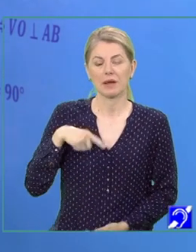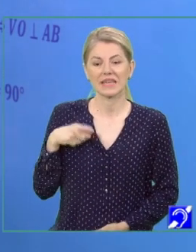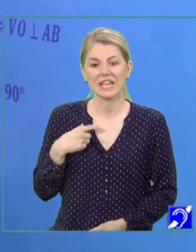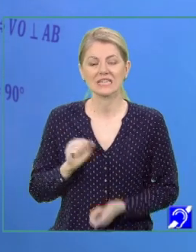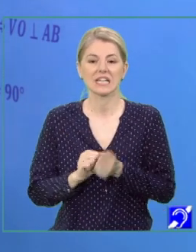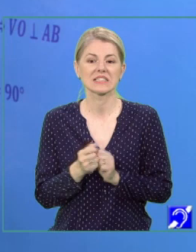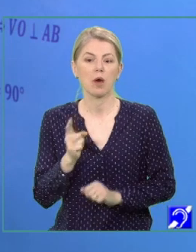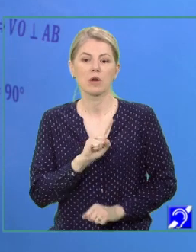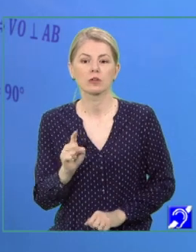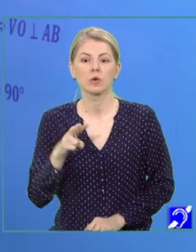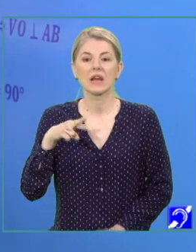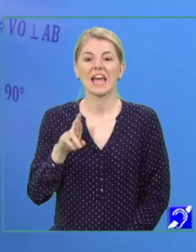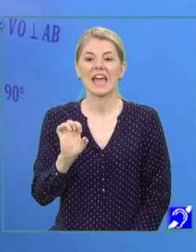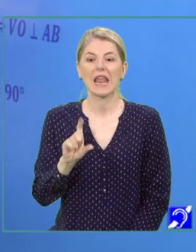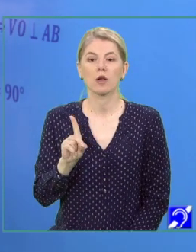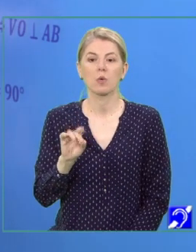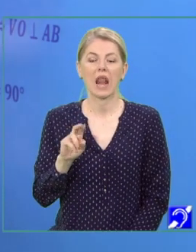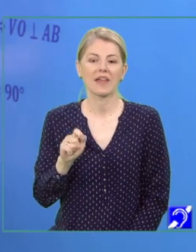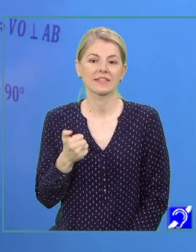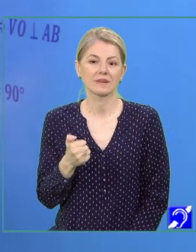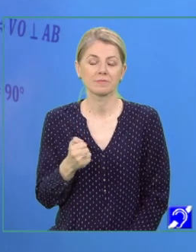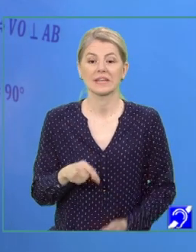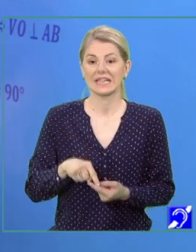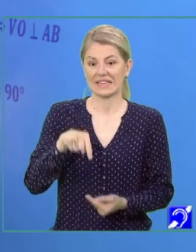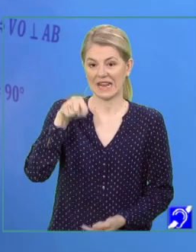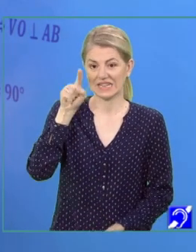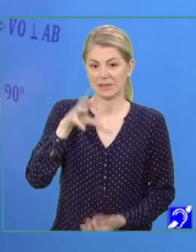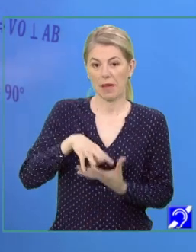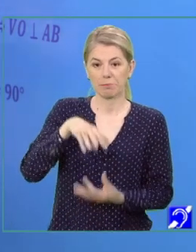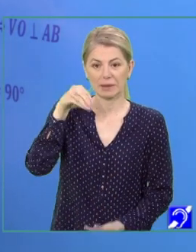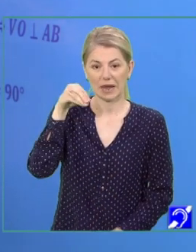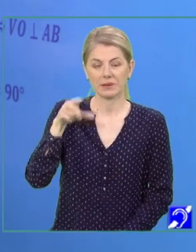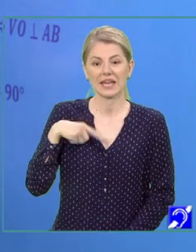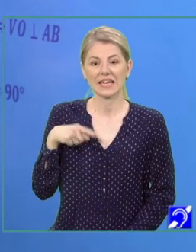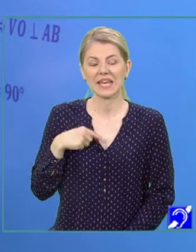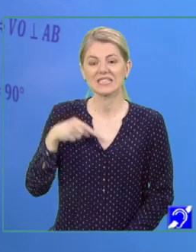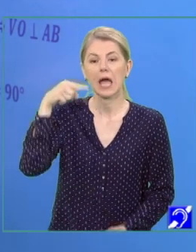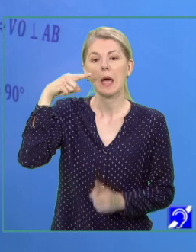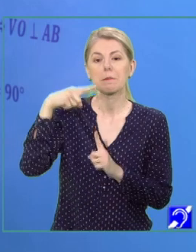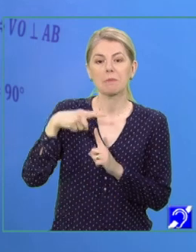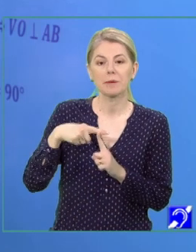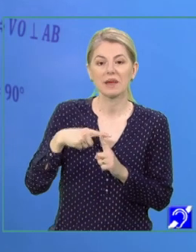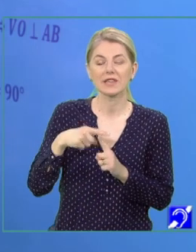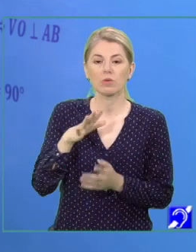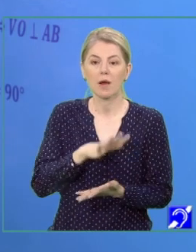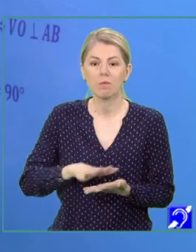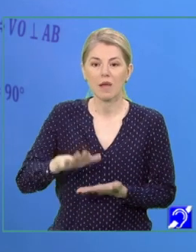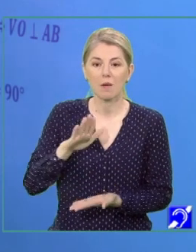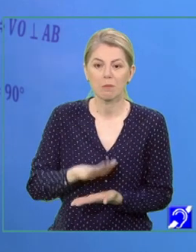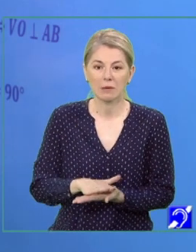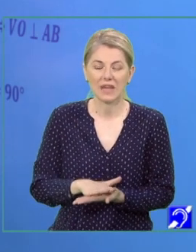sau nu regulată. Totdeauna înălțimea piramidei este perpendiculară pe planul